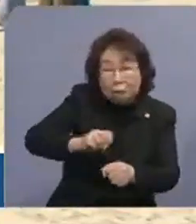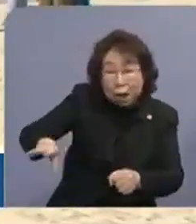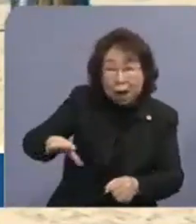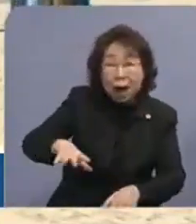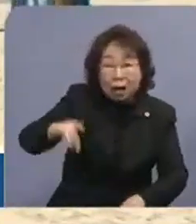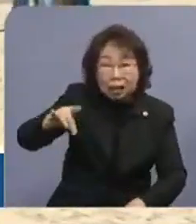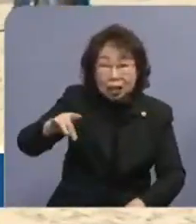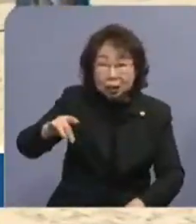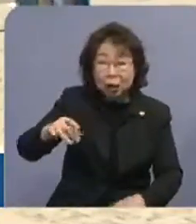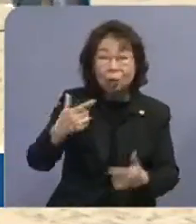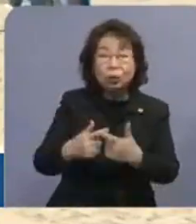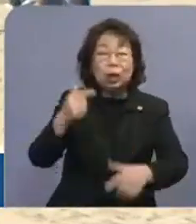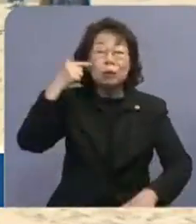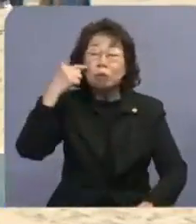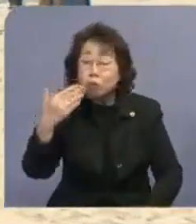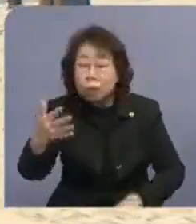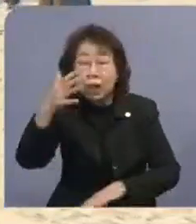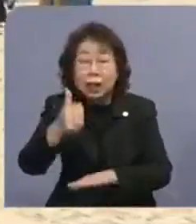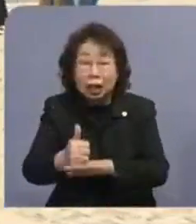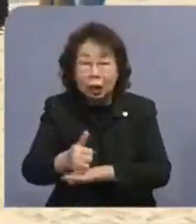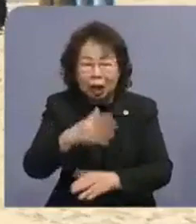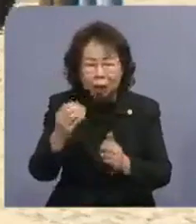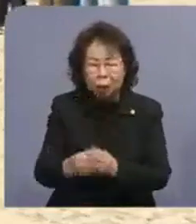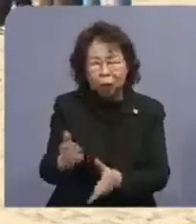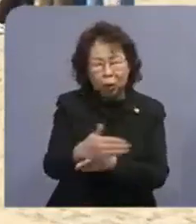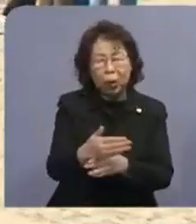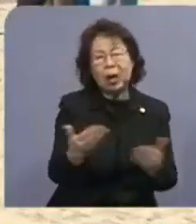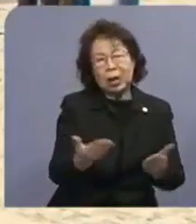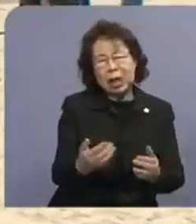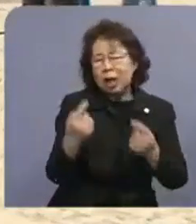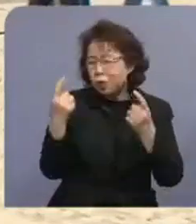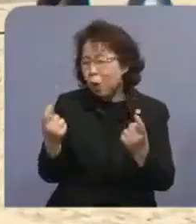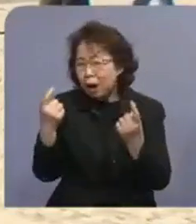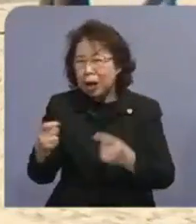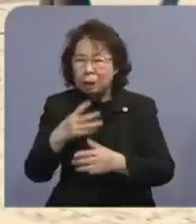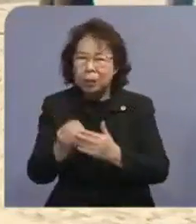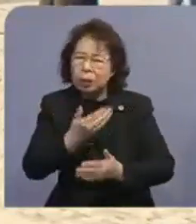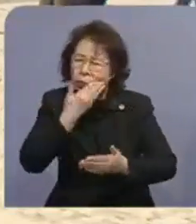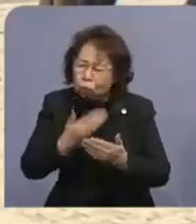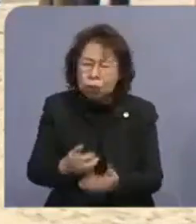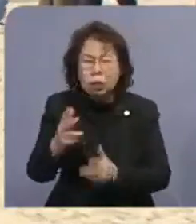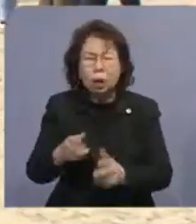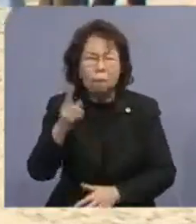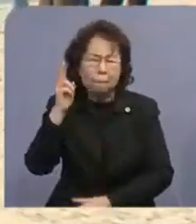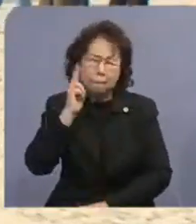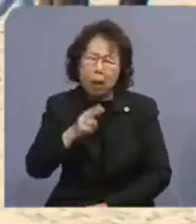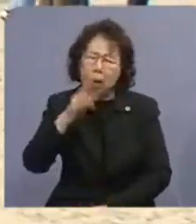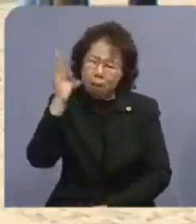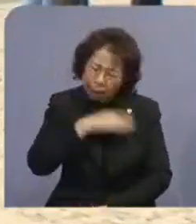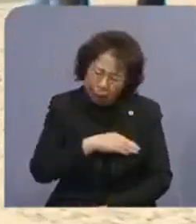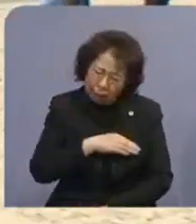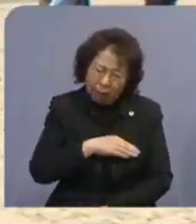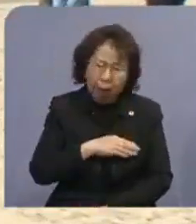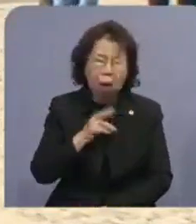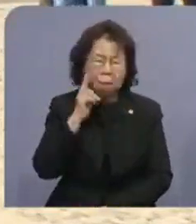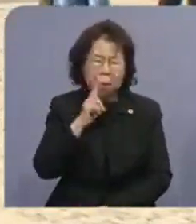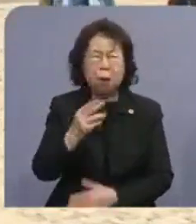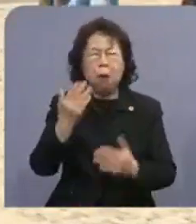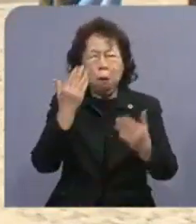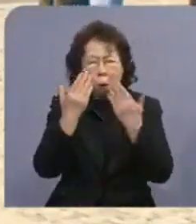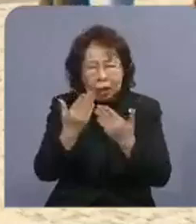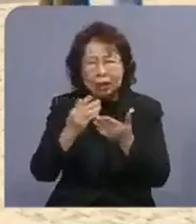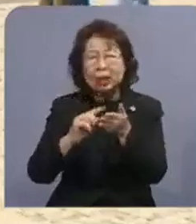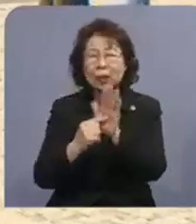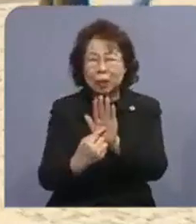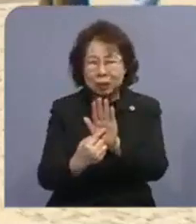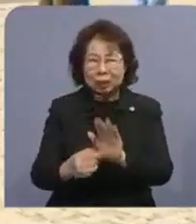처음으로 이뤄진 부산시민 인식조사 결과는 수산업과 관광업 등 주요 산업에 미칠 악영향을 비교 적 분명하게